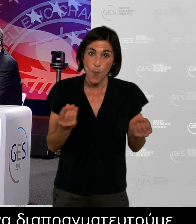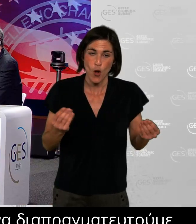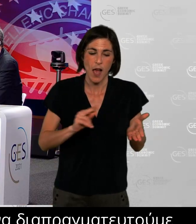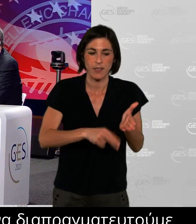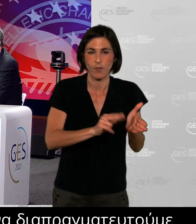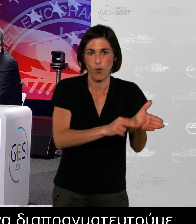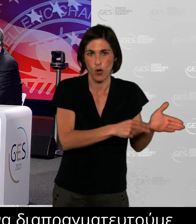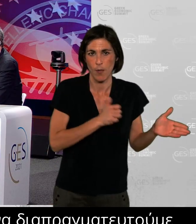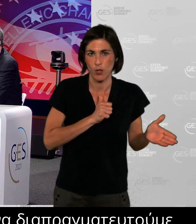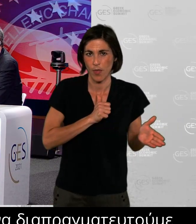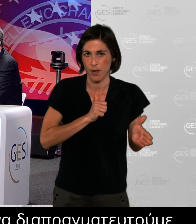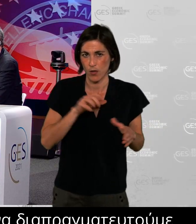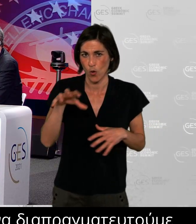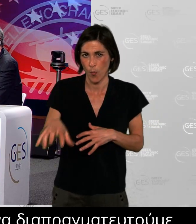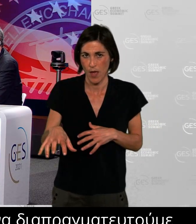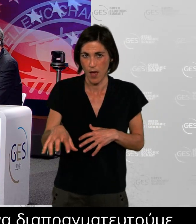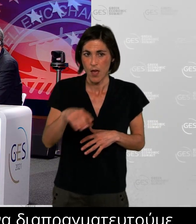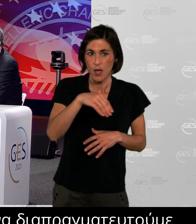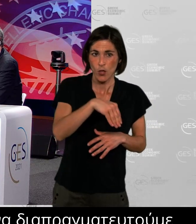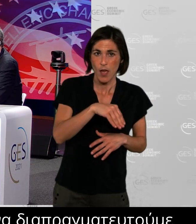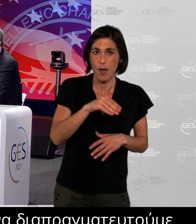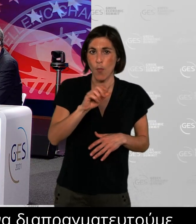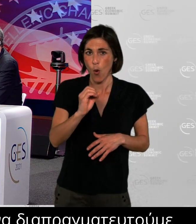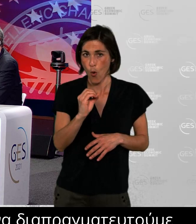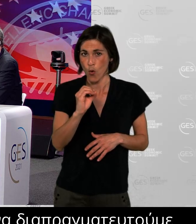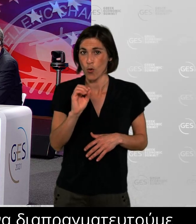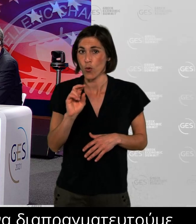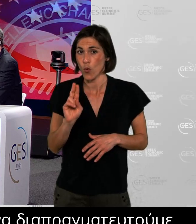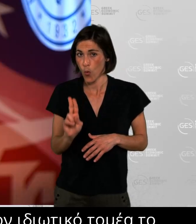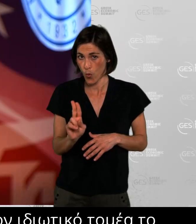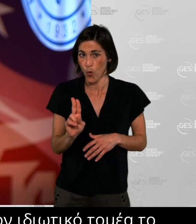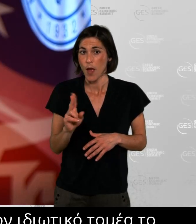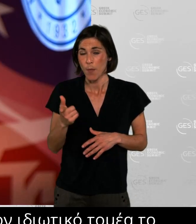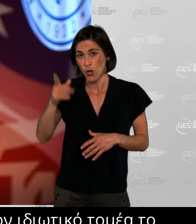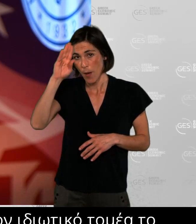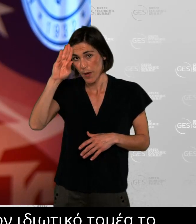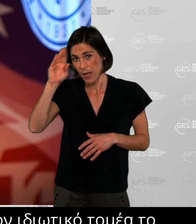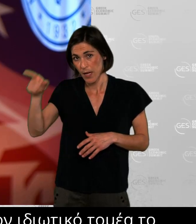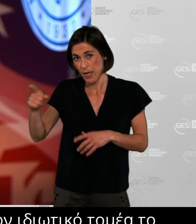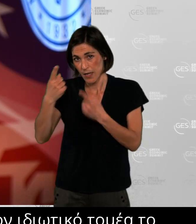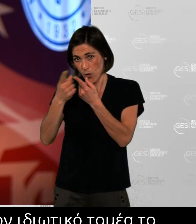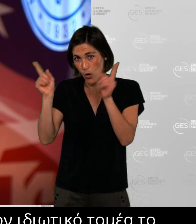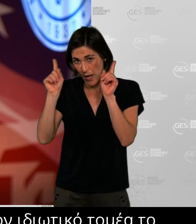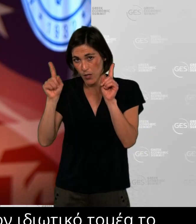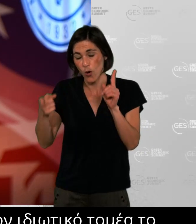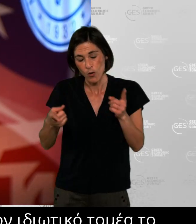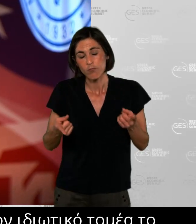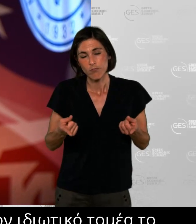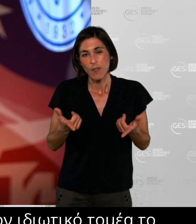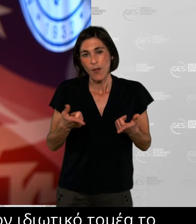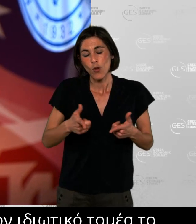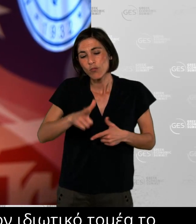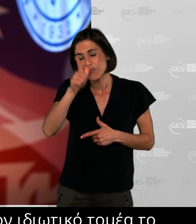τομέα. Το MOU με το American College of Greece είναι κάτι που μας κάνει πολύ χαρούμενους και